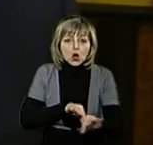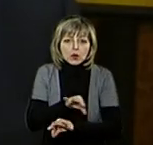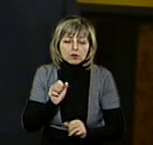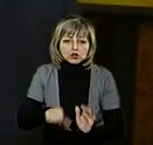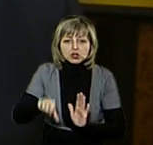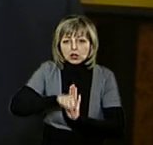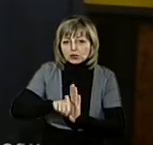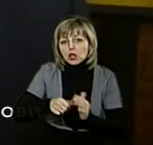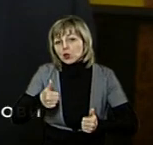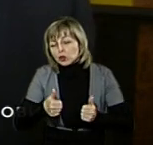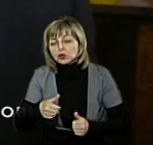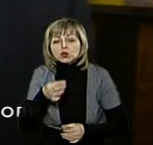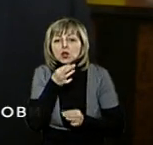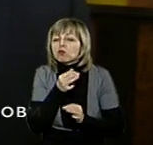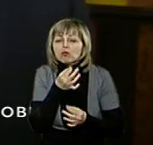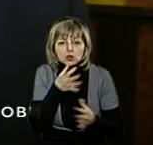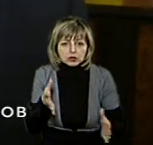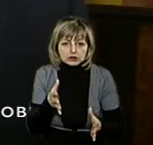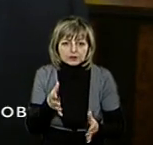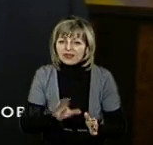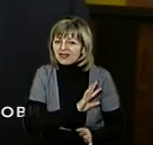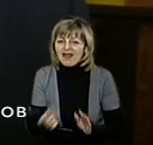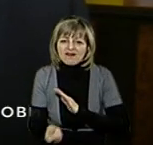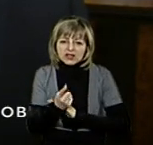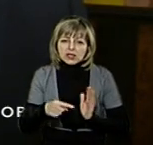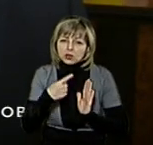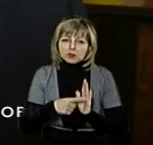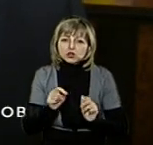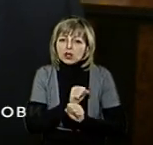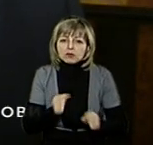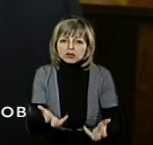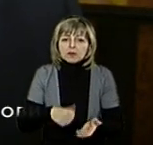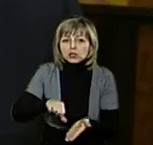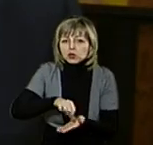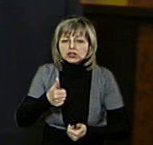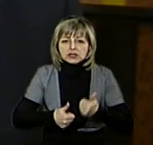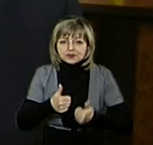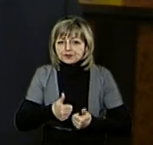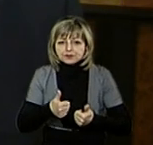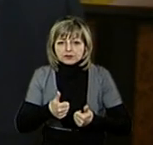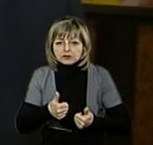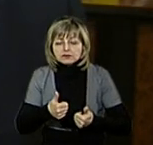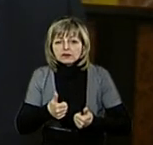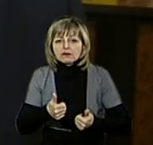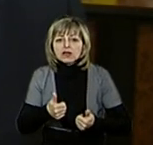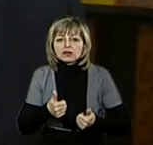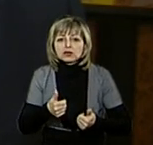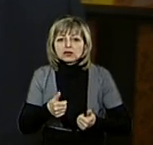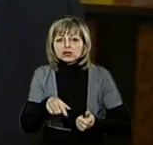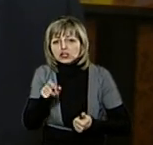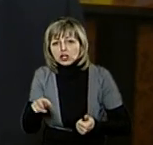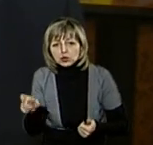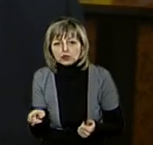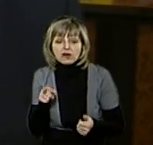охочі. В першу чергу, в них виникло питання, чи вони можуть взяти участь в конкурсі, безумовно, можуть. І їхні пропозиції, а вони